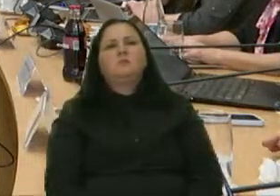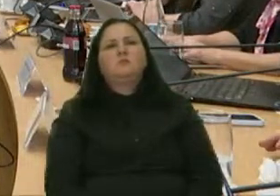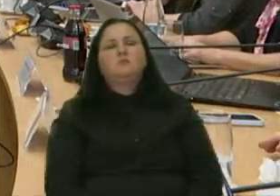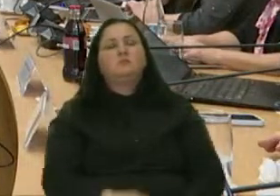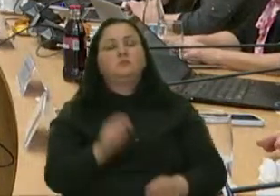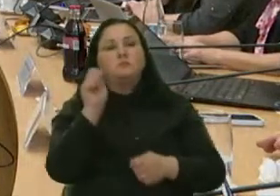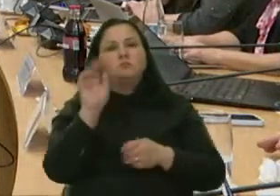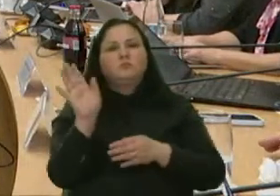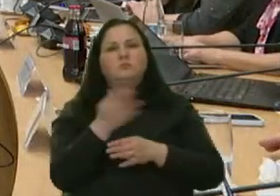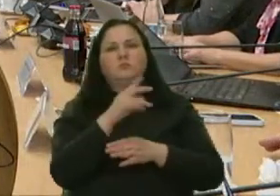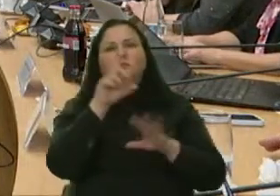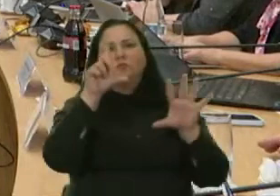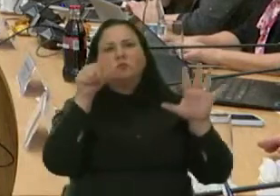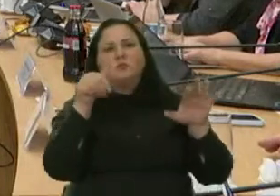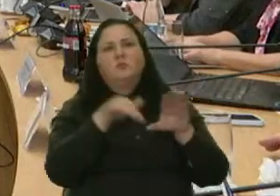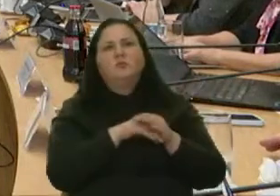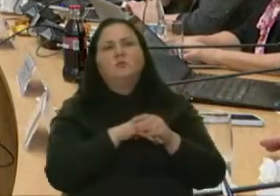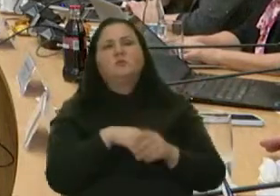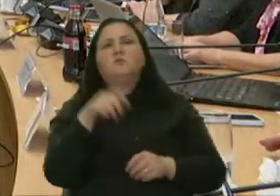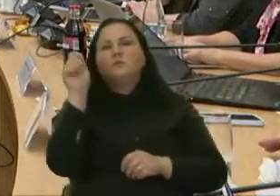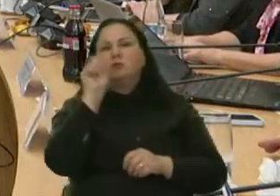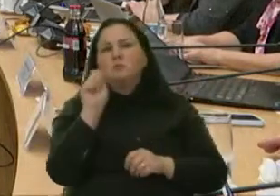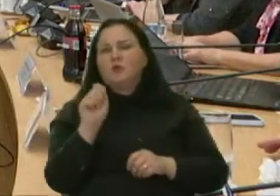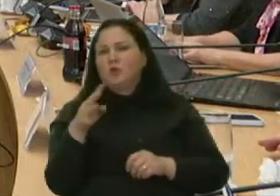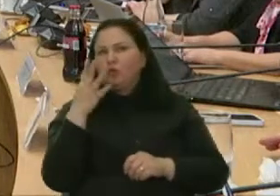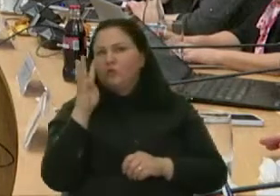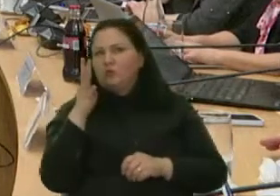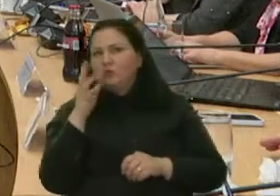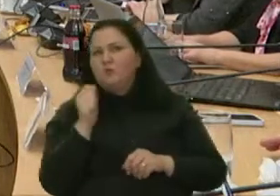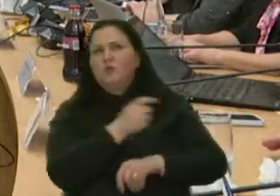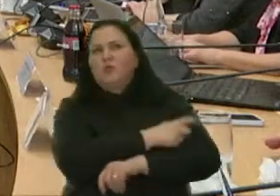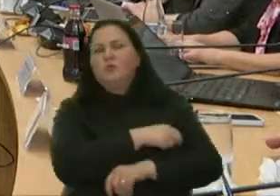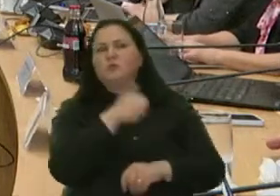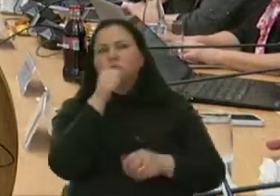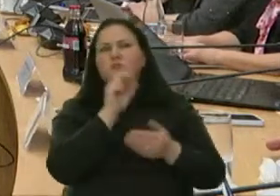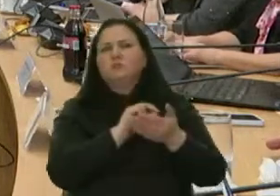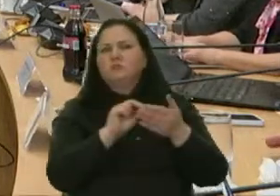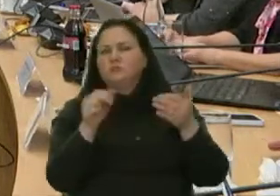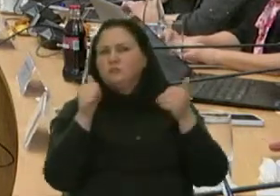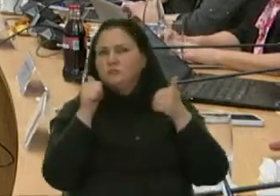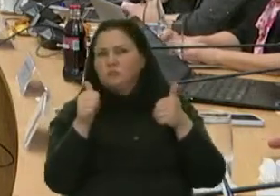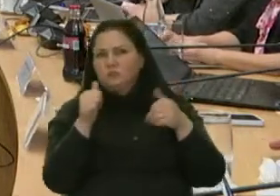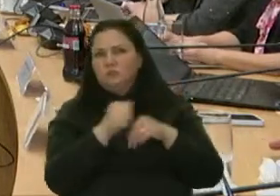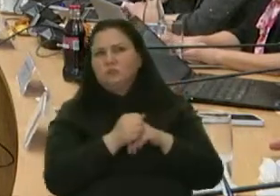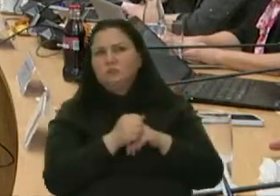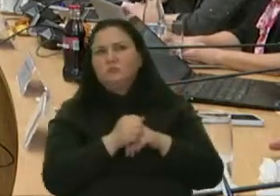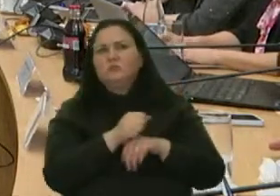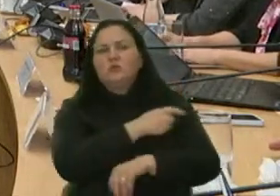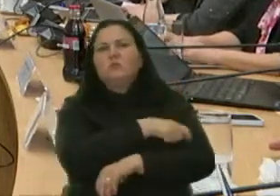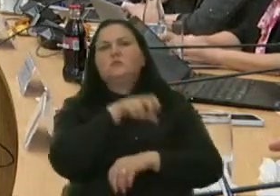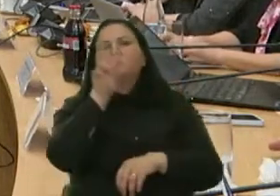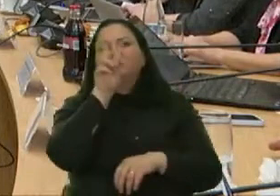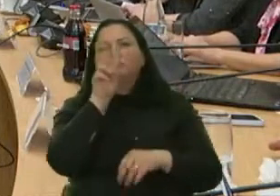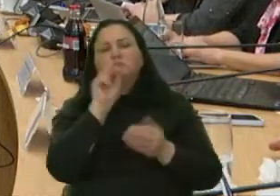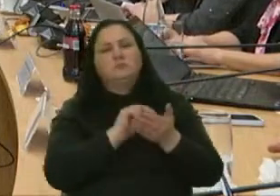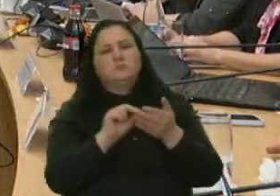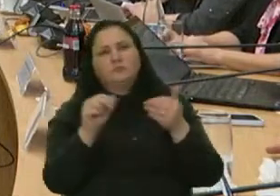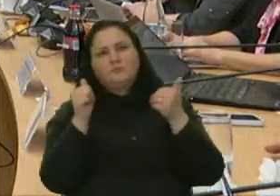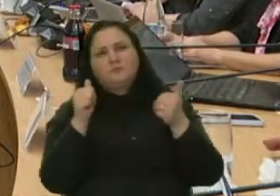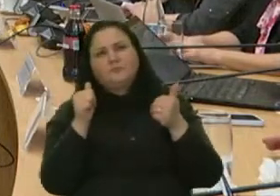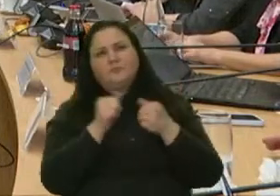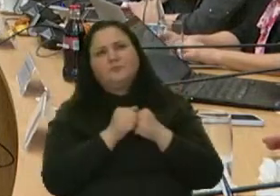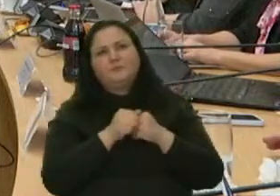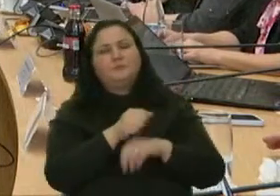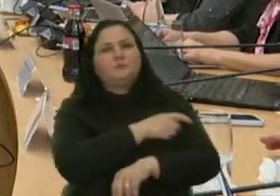Proiectul a trecut cu 26 de voturi proiectul numărul 14 Comisia 1 Comisia de buget aviz favorabil Comisia 2 Comisia juridic aviz